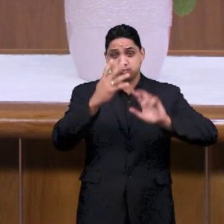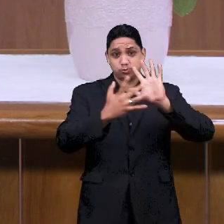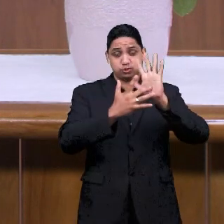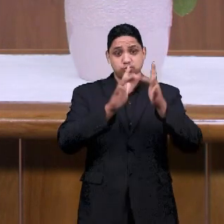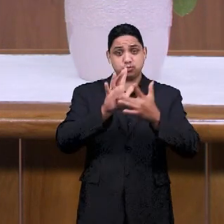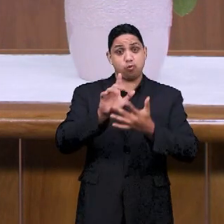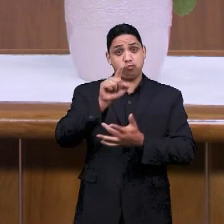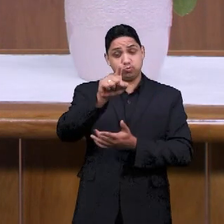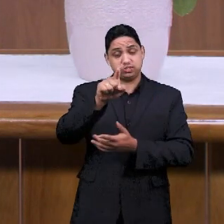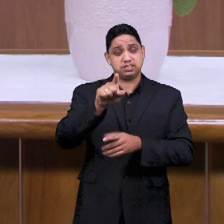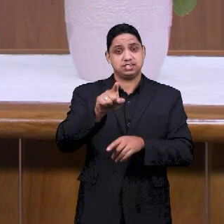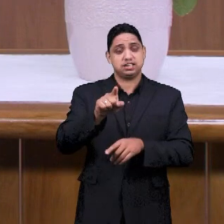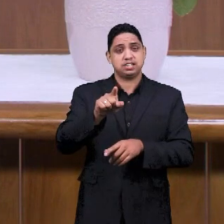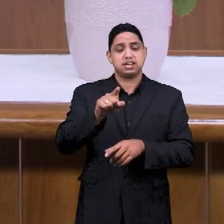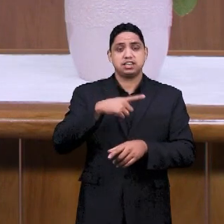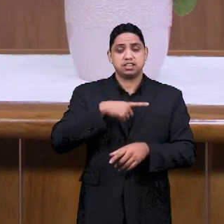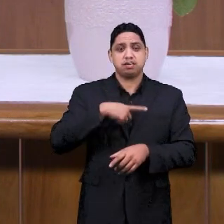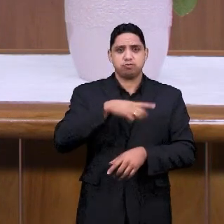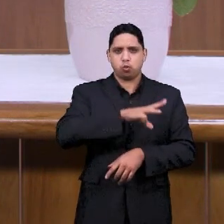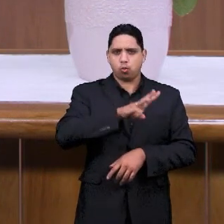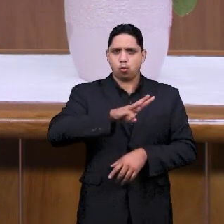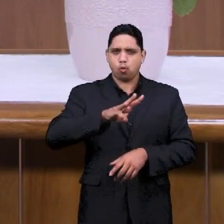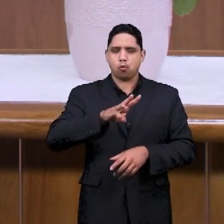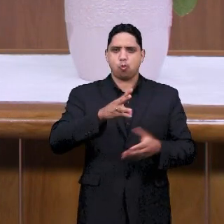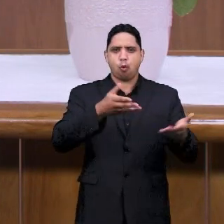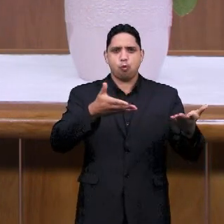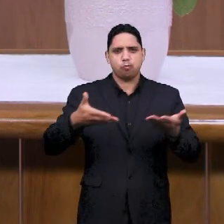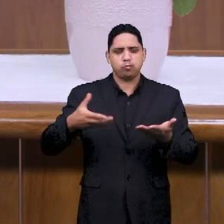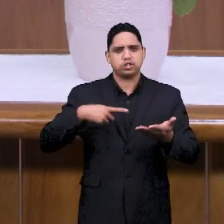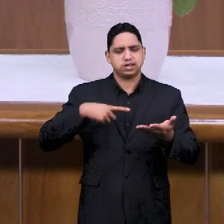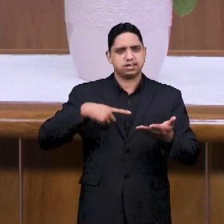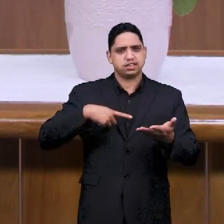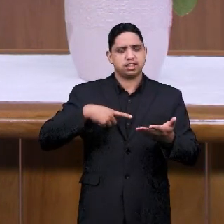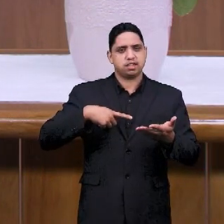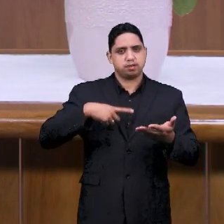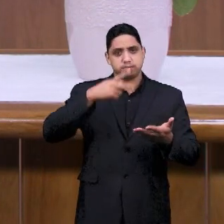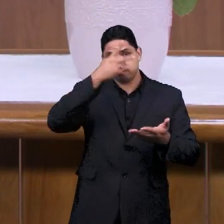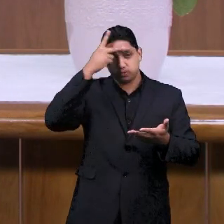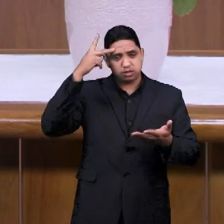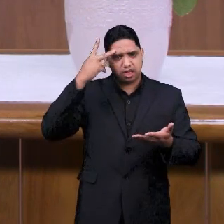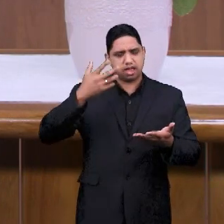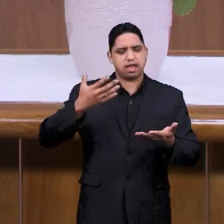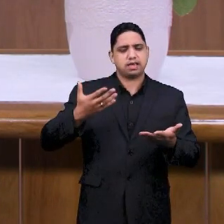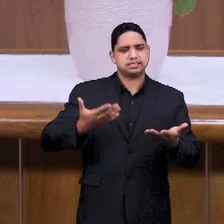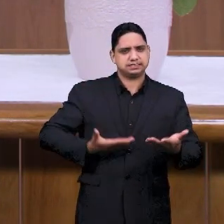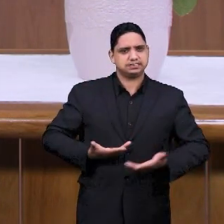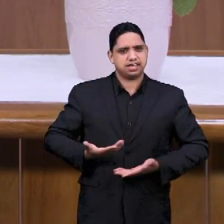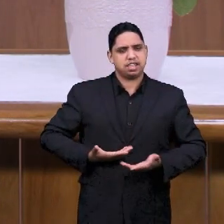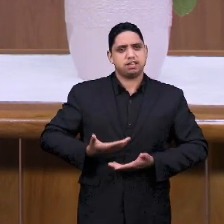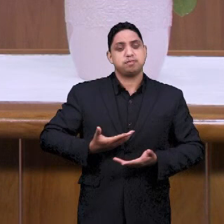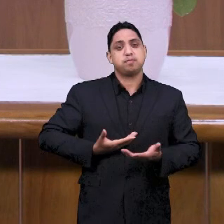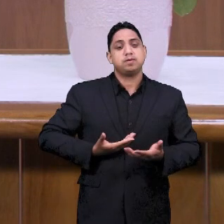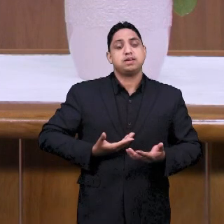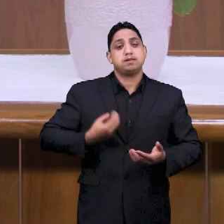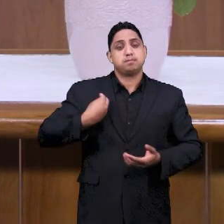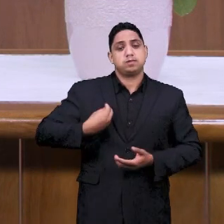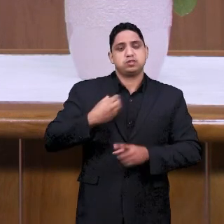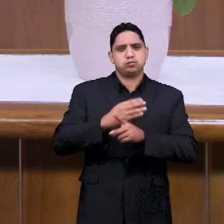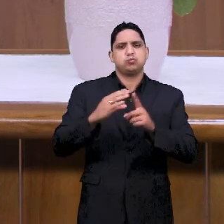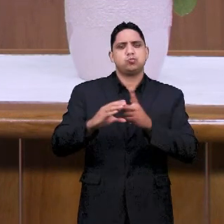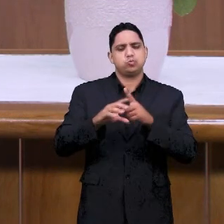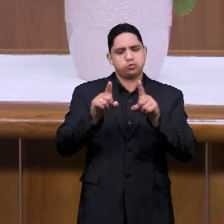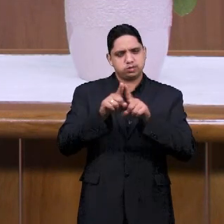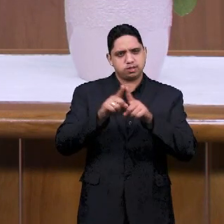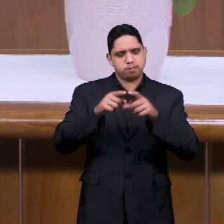Seigneur. Je salue à vous qui avez reçu le lien et qui a été envoyé par un de nos frères et sœurs pour participer de